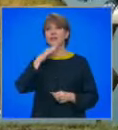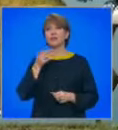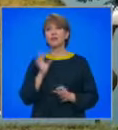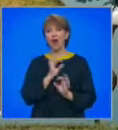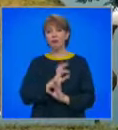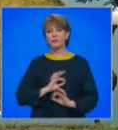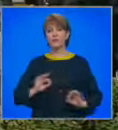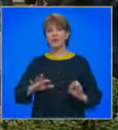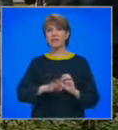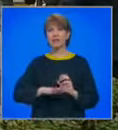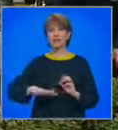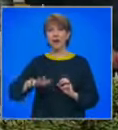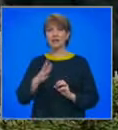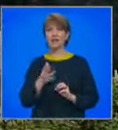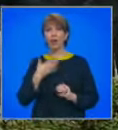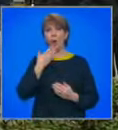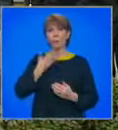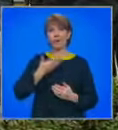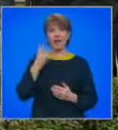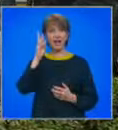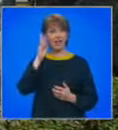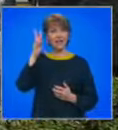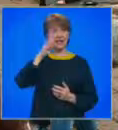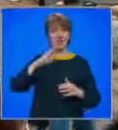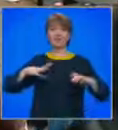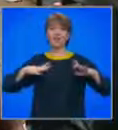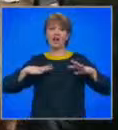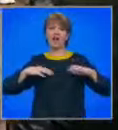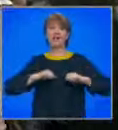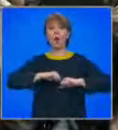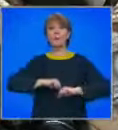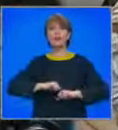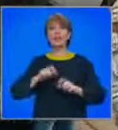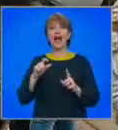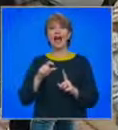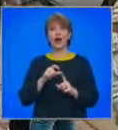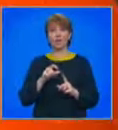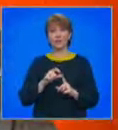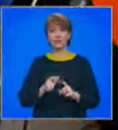абсурдна ситуация. Обявяване на 3-дневна ваканция в община Раковски.